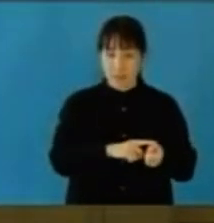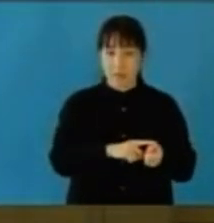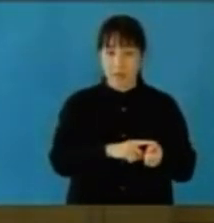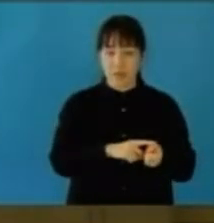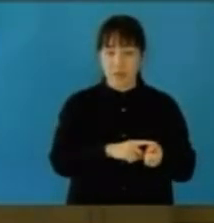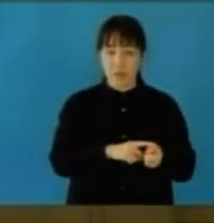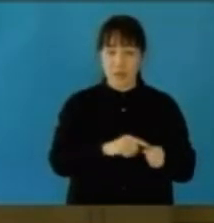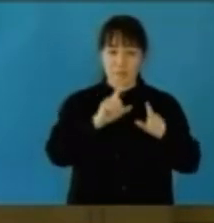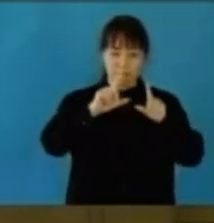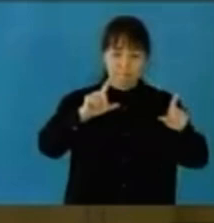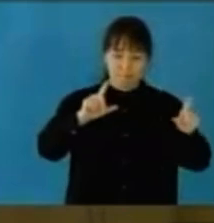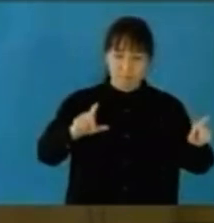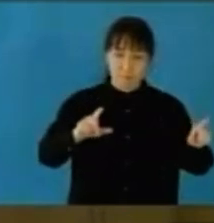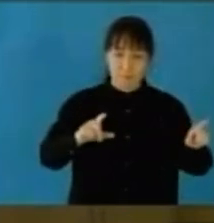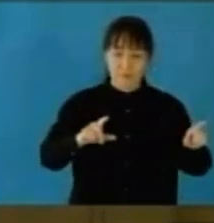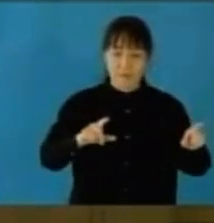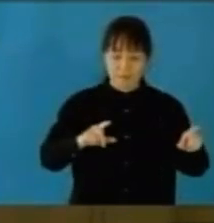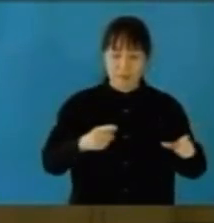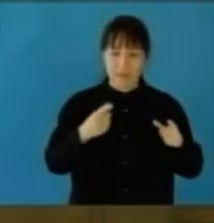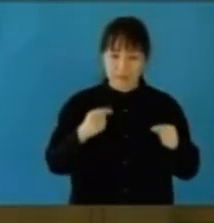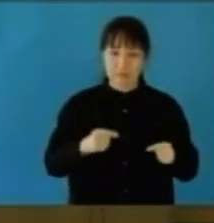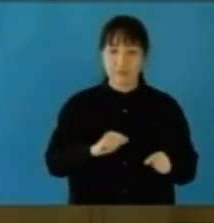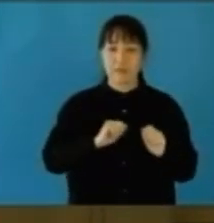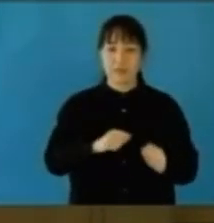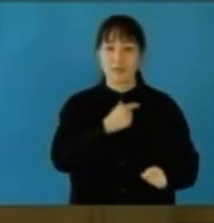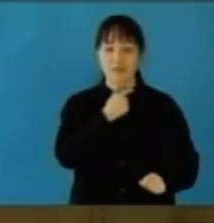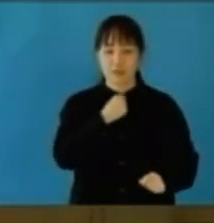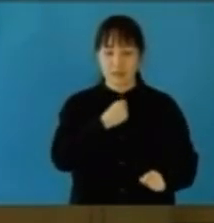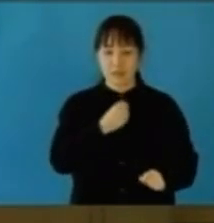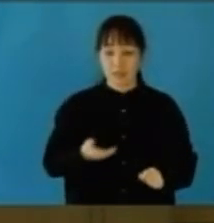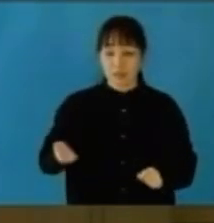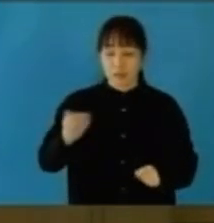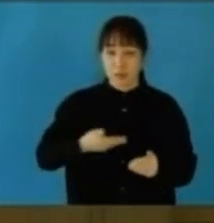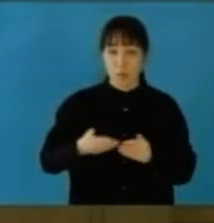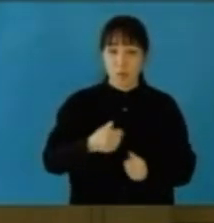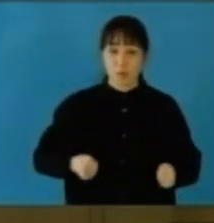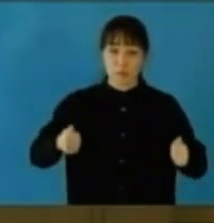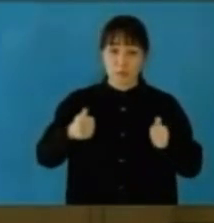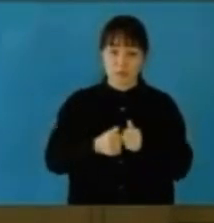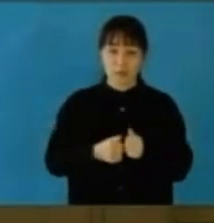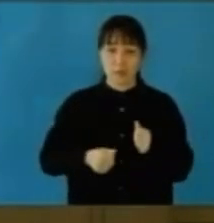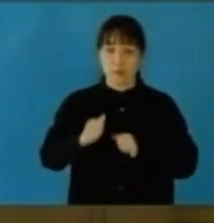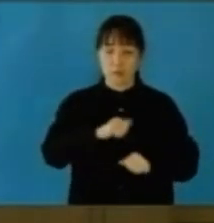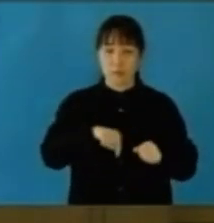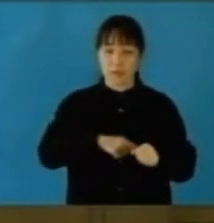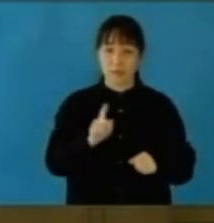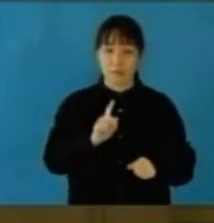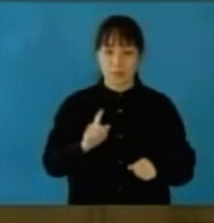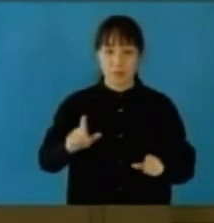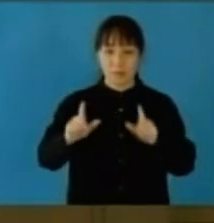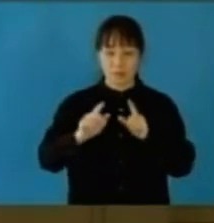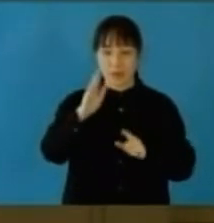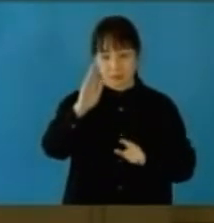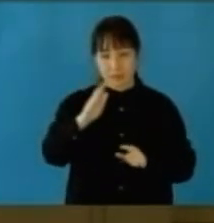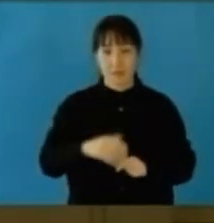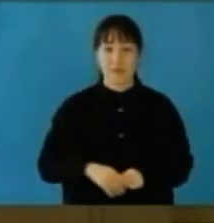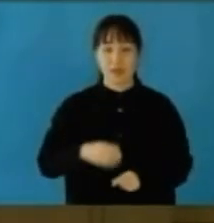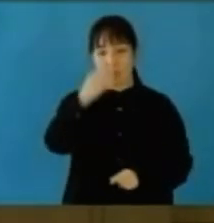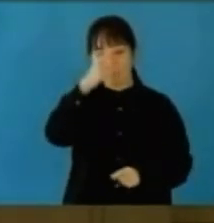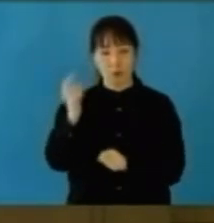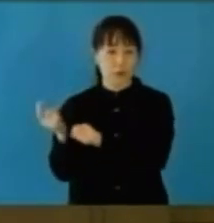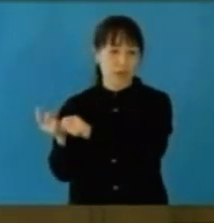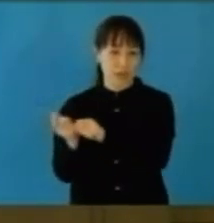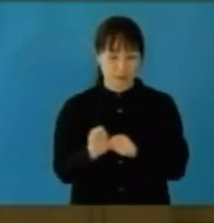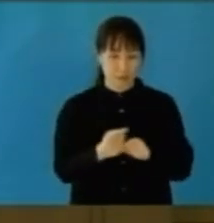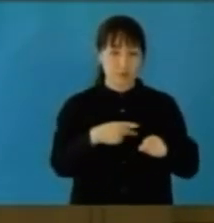や PR ですね、その実証をしっかりやっていく。そして次の交流戦にどのように取り組んでいくのか、お答えください。次のプロ野球チームのキャンプとサ